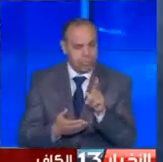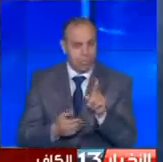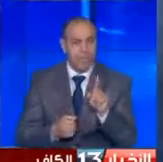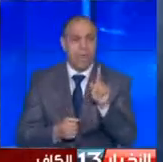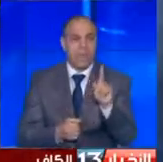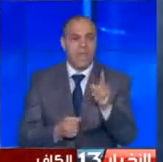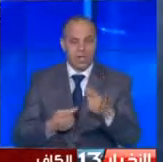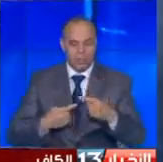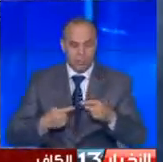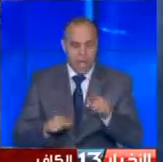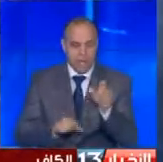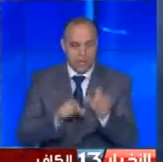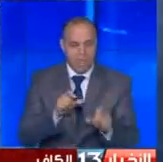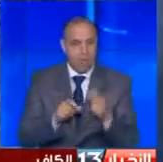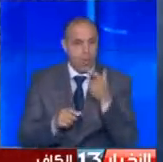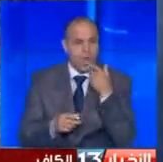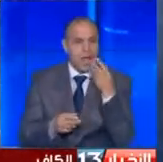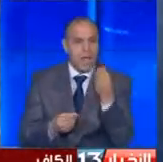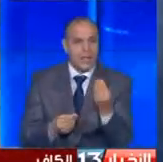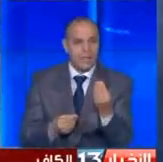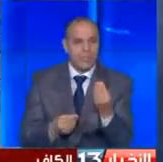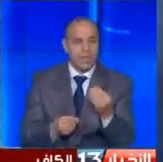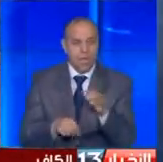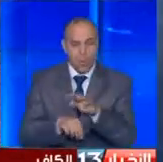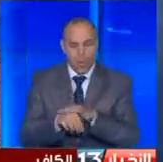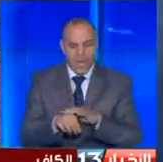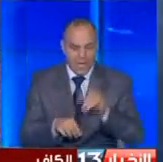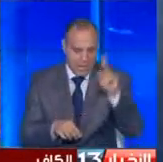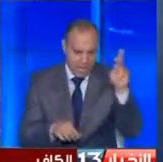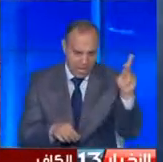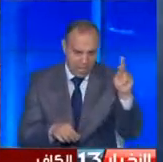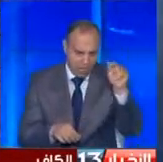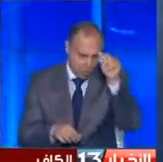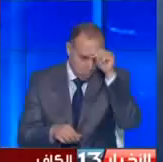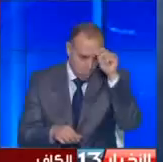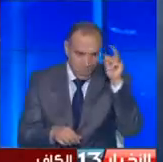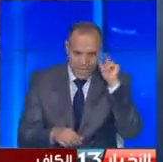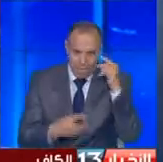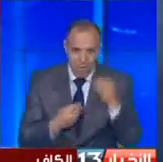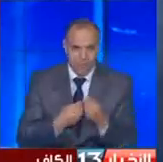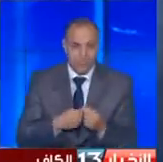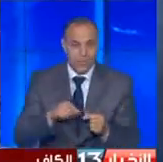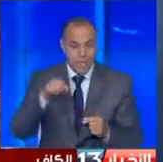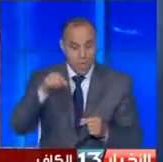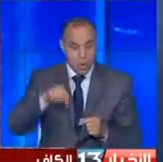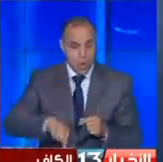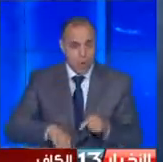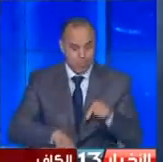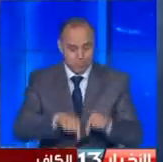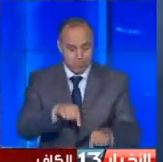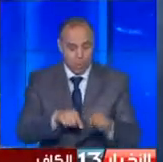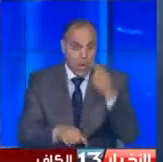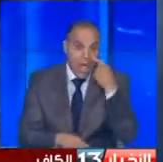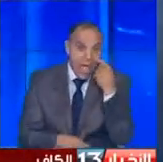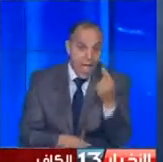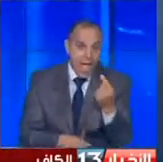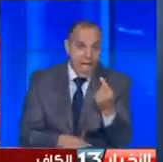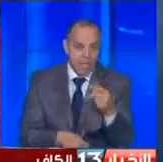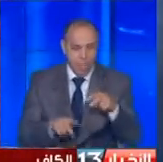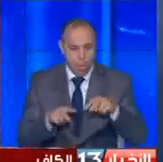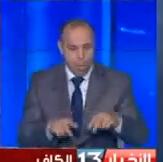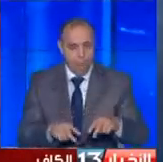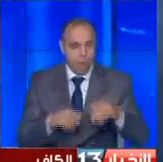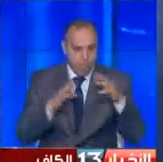بالشراكة مع عدة أطراف في عدد من مناطق ولايات الكاف وجندوبة والقصرين. هذا اليوم الحقلي مثل مناسبة للوقوف